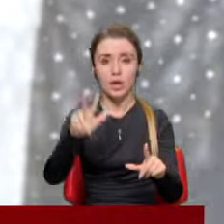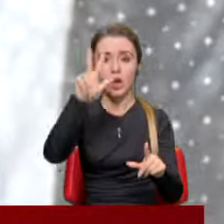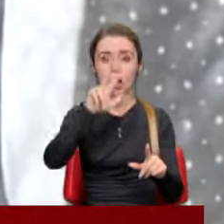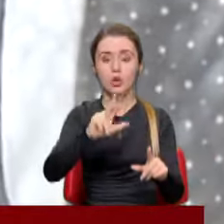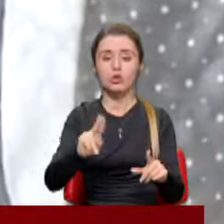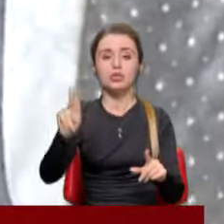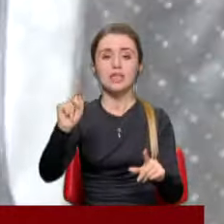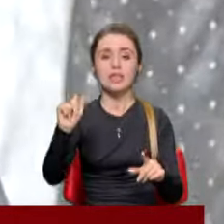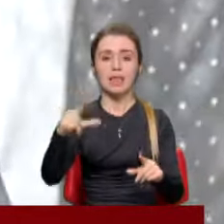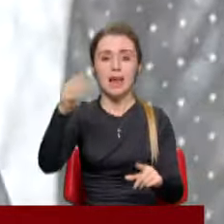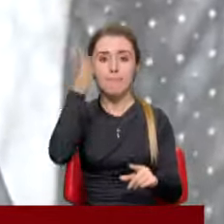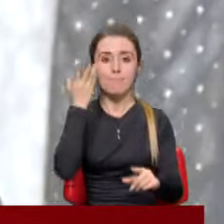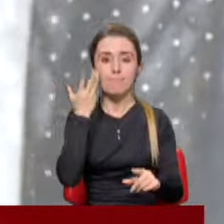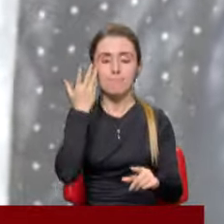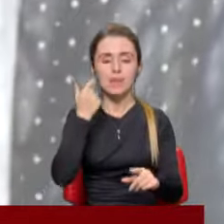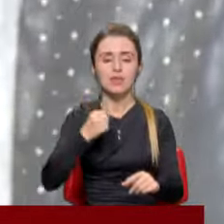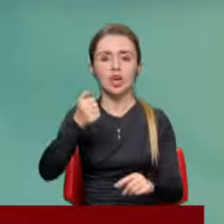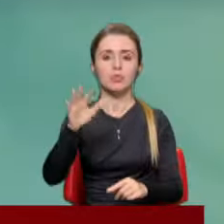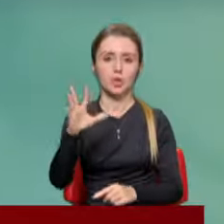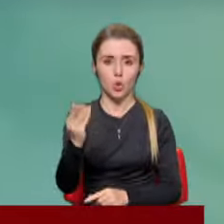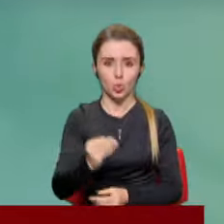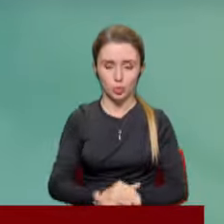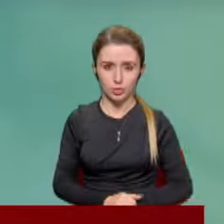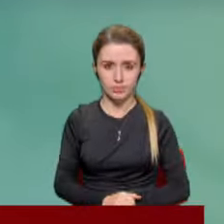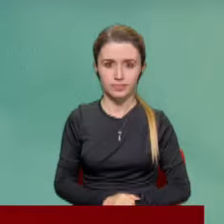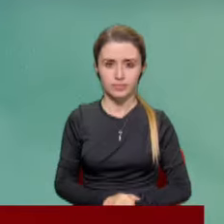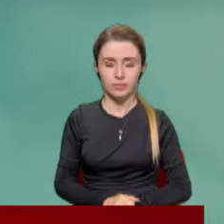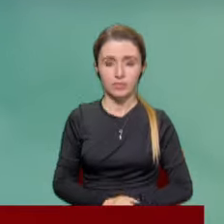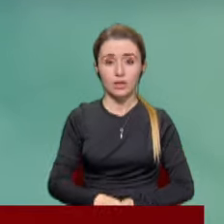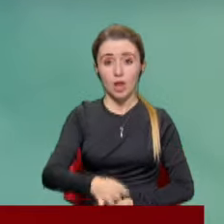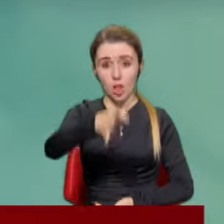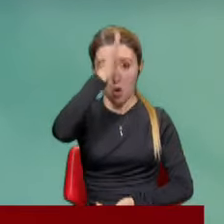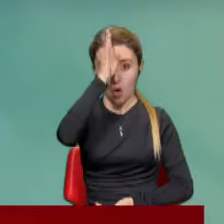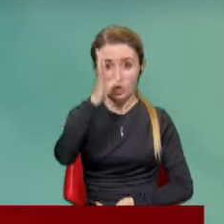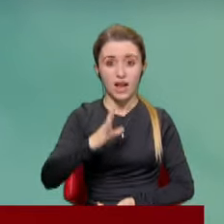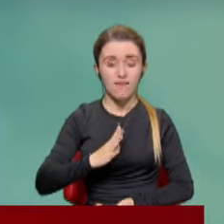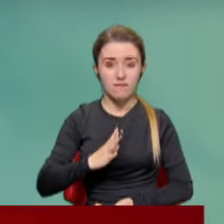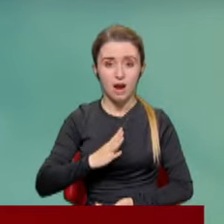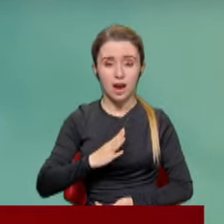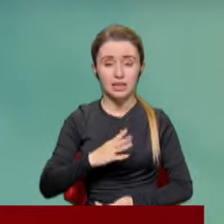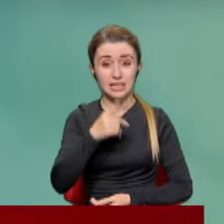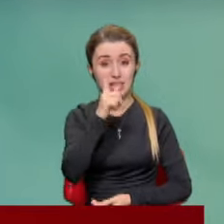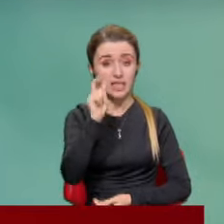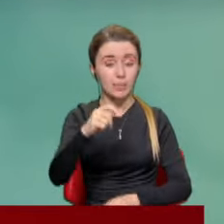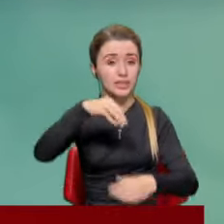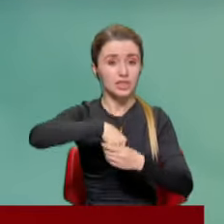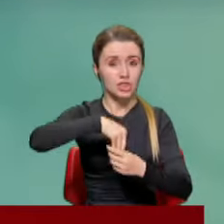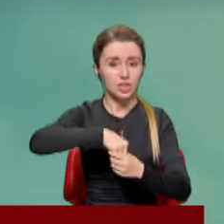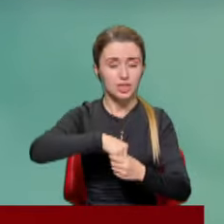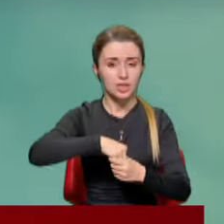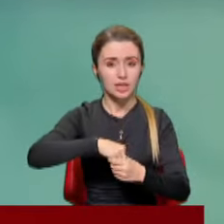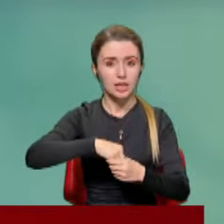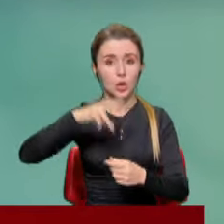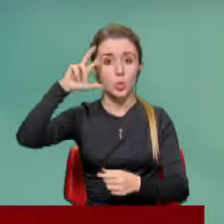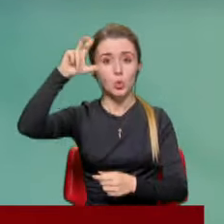37 liralık pirinç 65 lira oldu. Öyle horozlar vardır ki öttükleri için